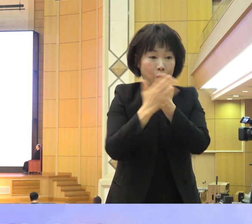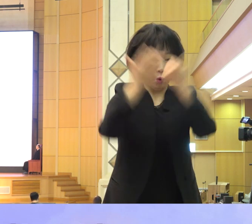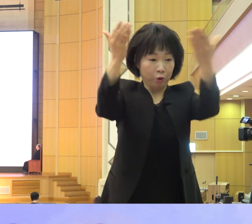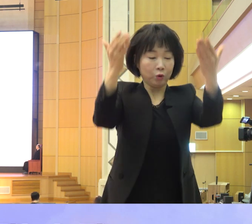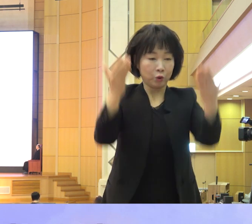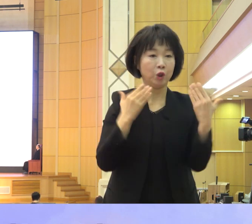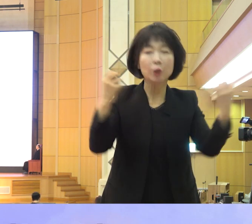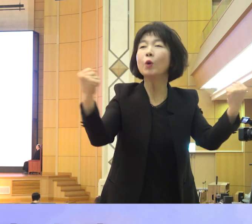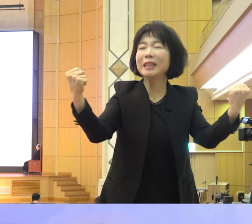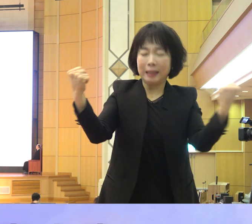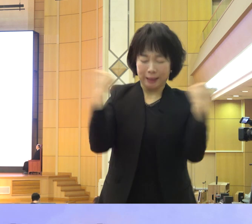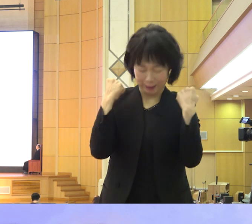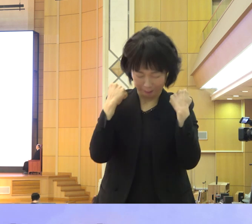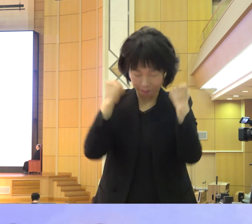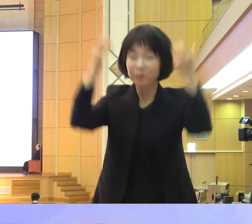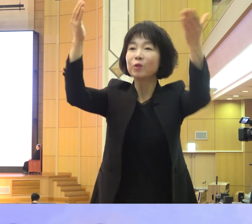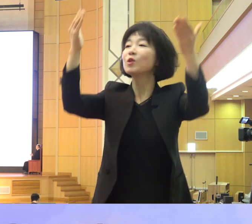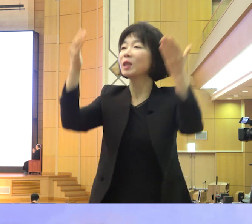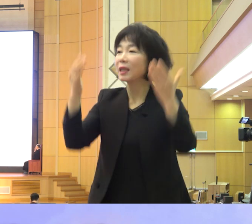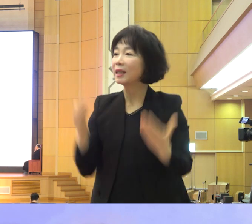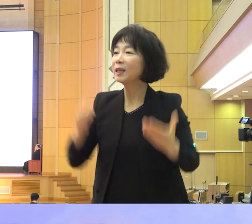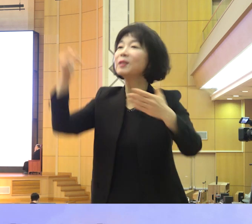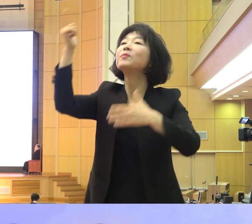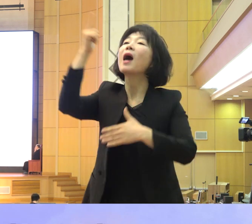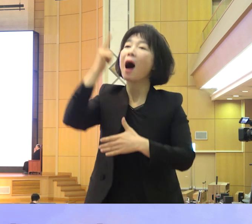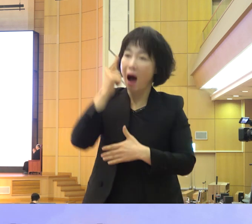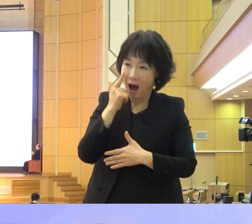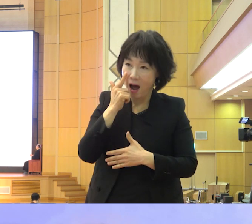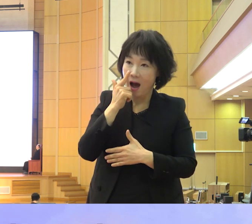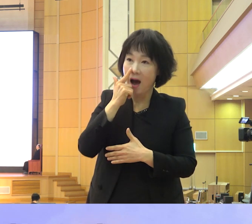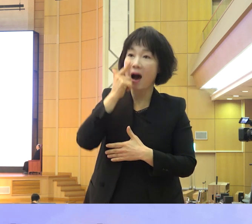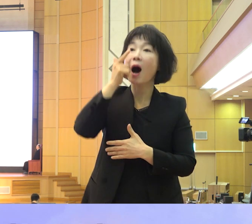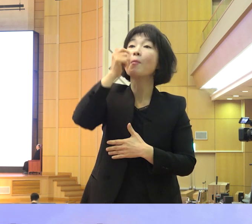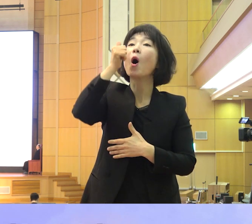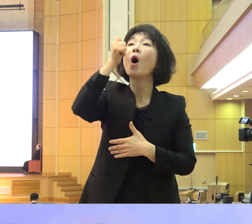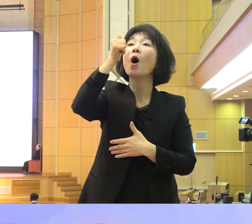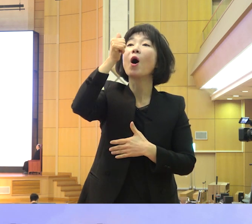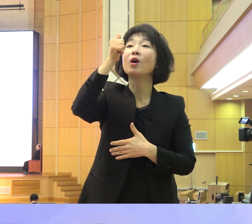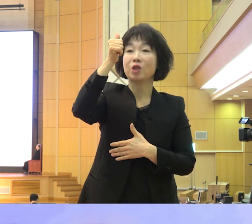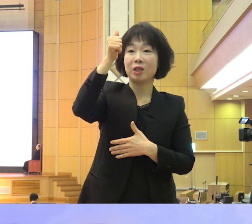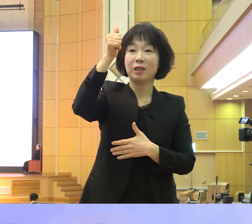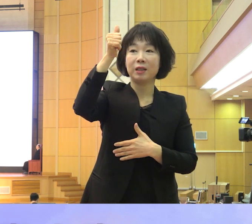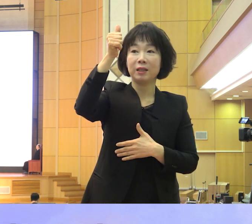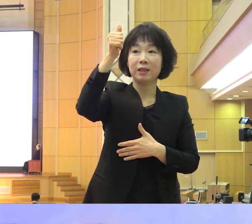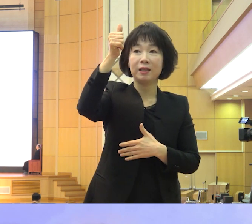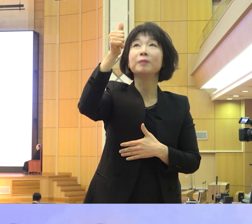나를 도우시고 힘주시는